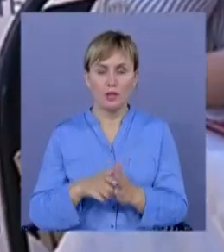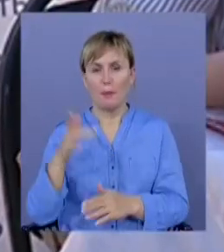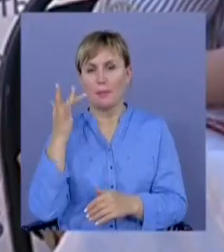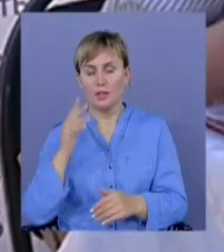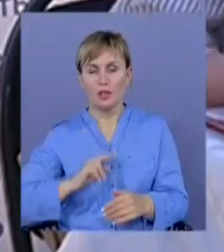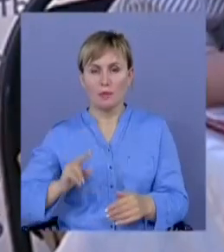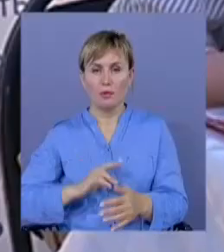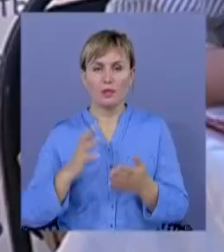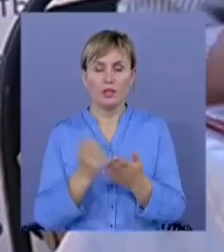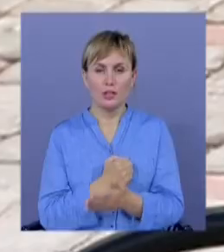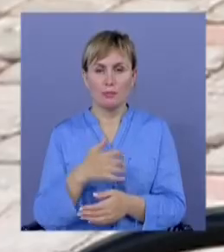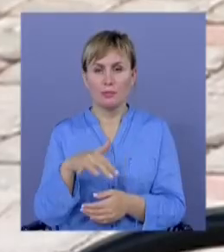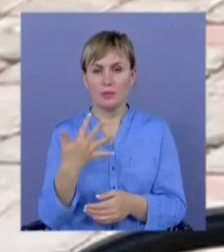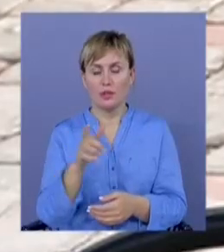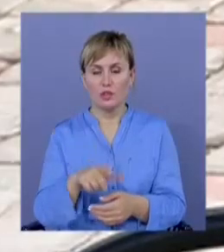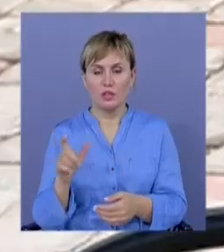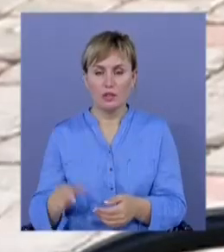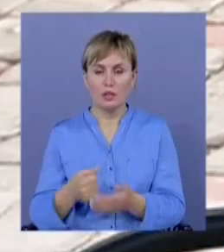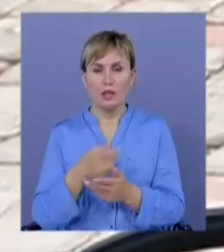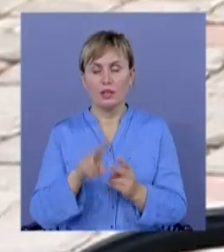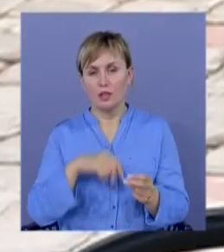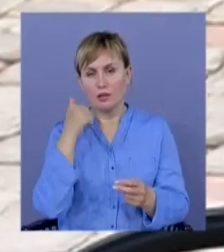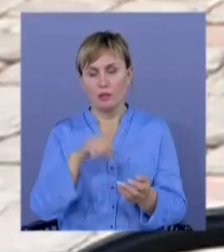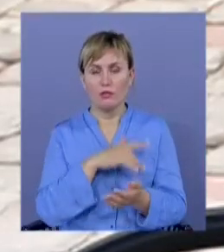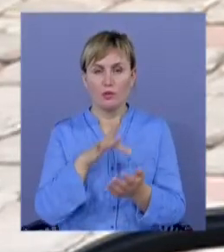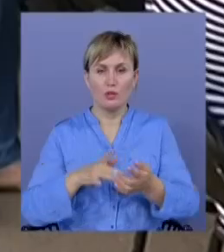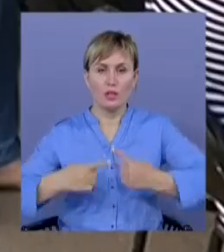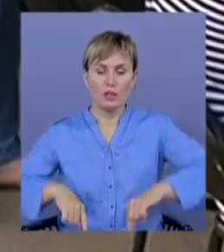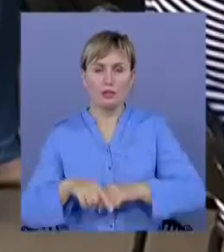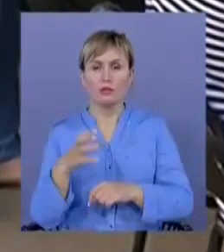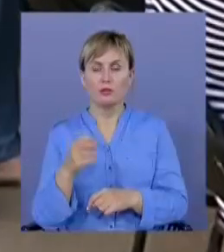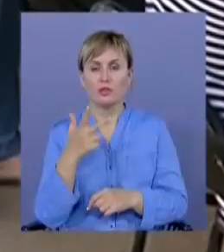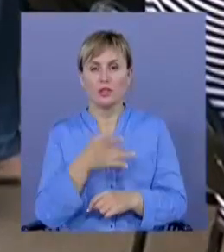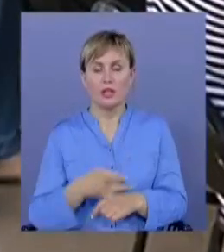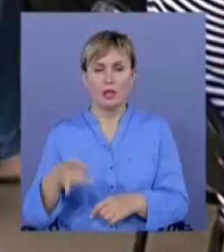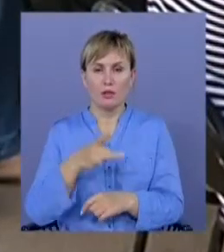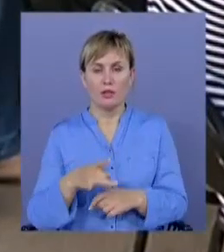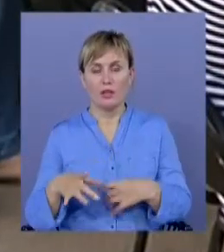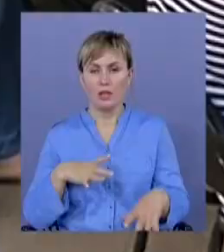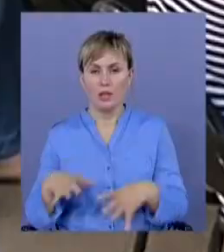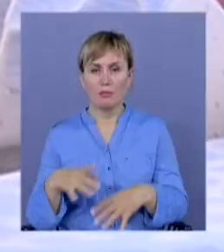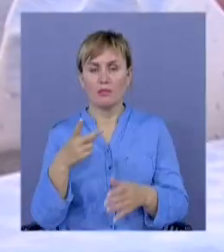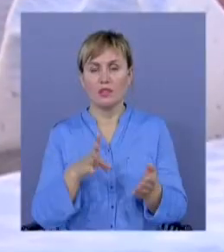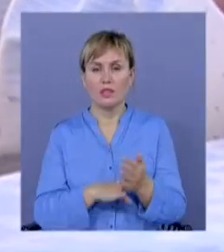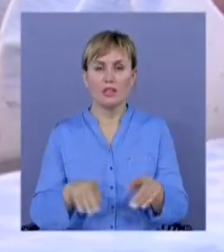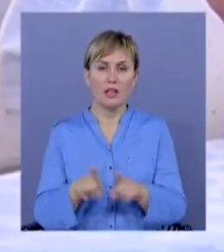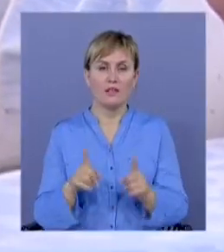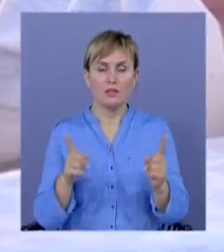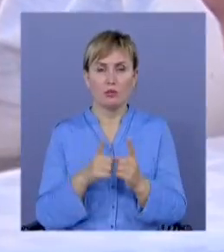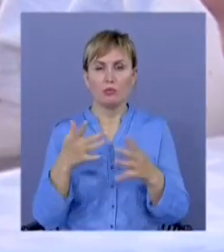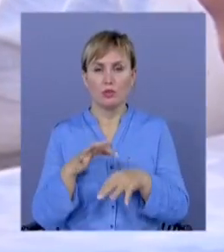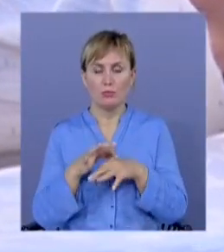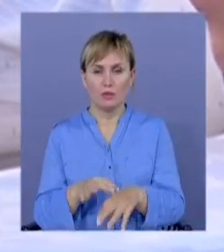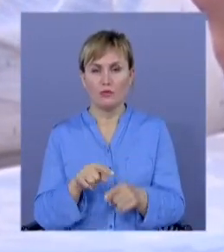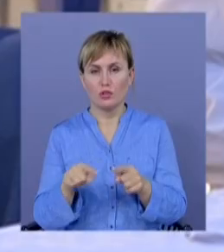постоянную работу нашли 55 человек. До конца года в городе организуют еще 3 районные ярмарки. 29 подобных встреч уже прошли